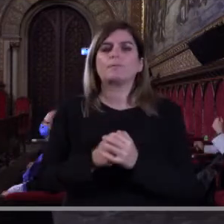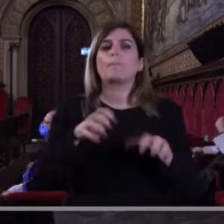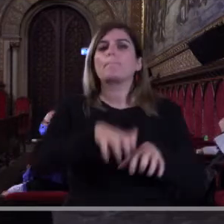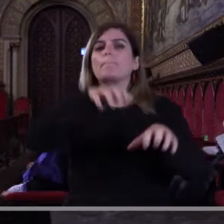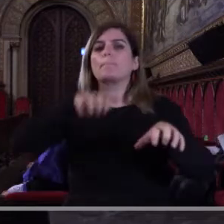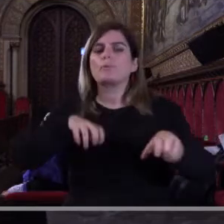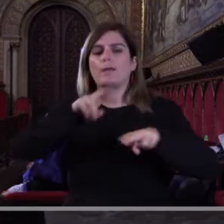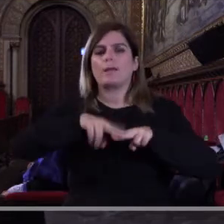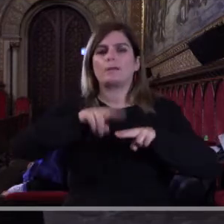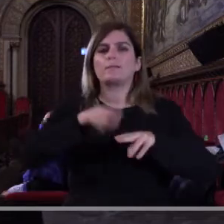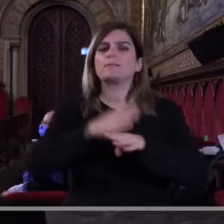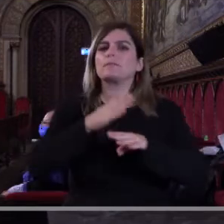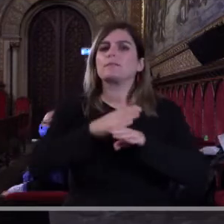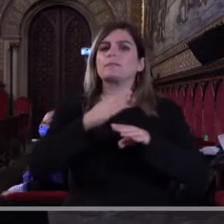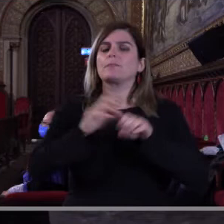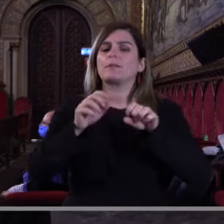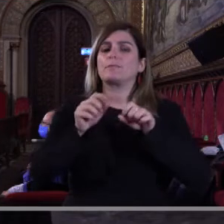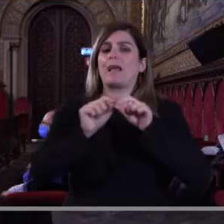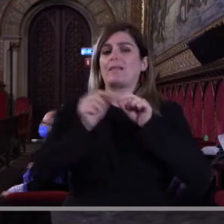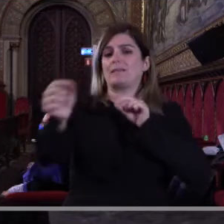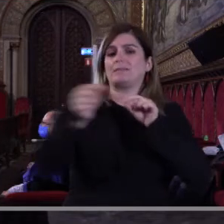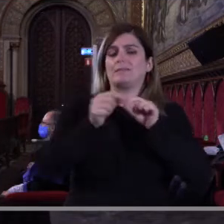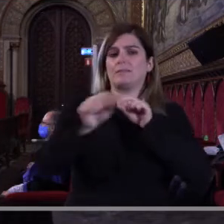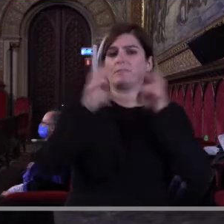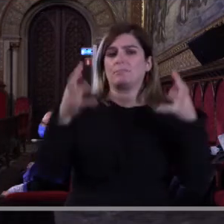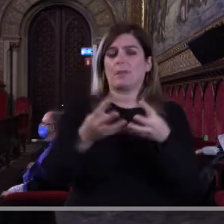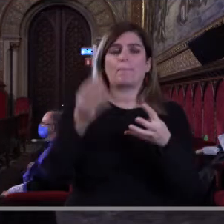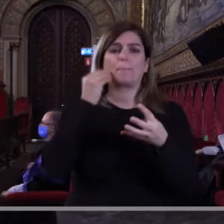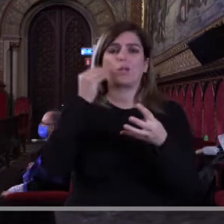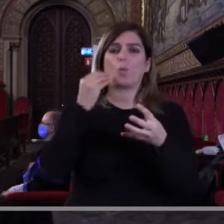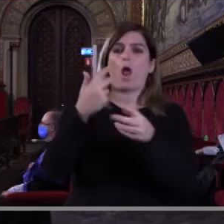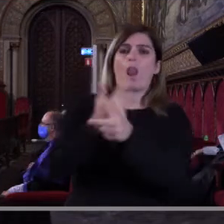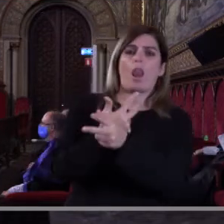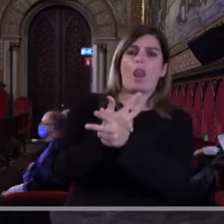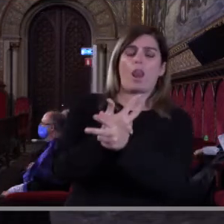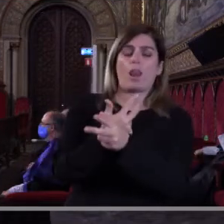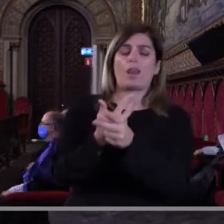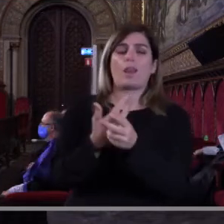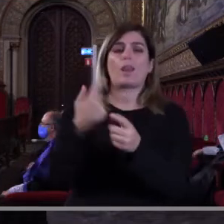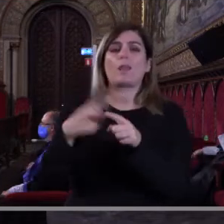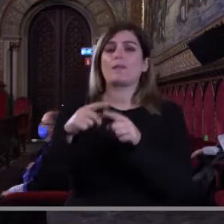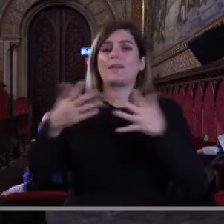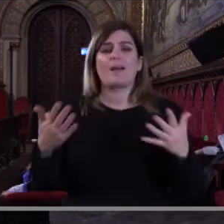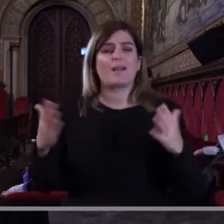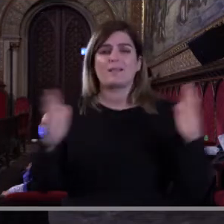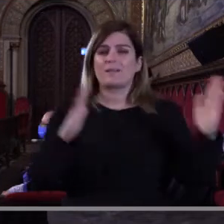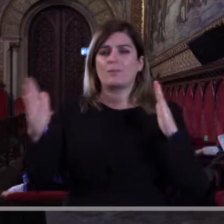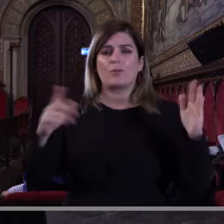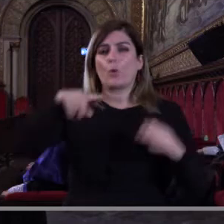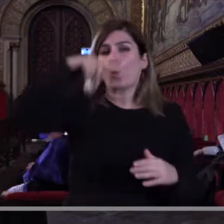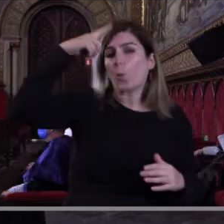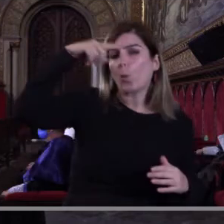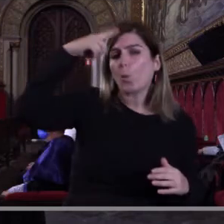s'han programat en forma virtual per no deixar d'estar presents just en un moment en què la cultura es